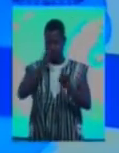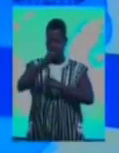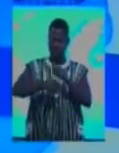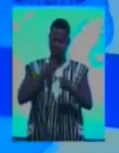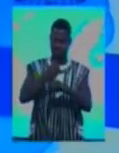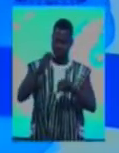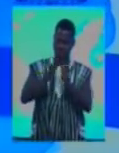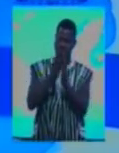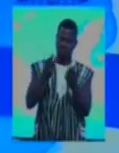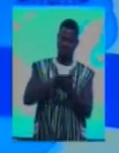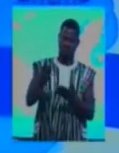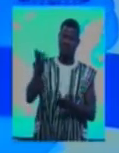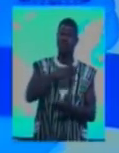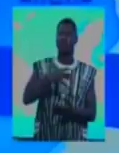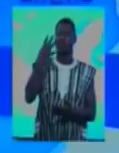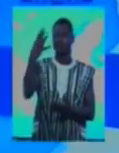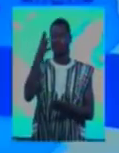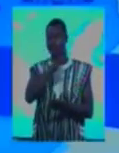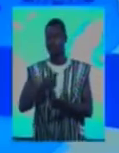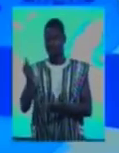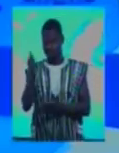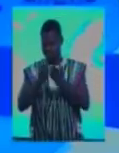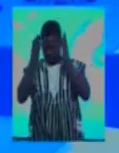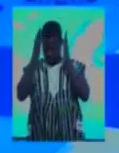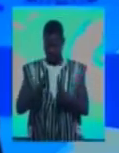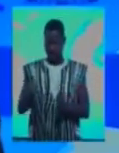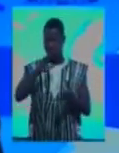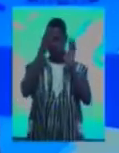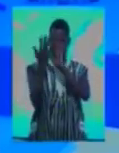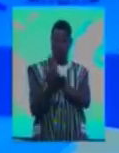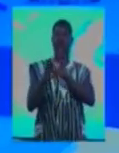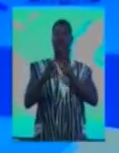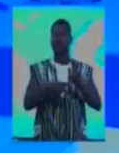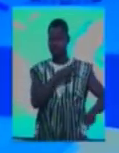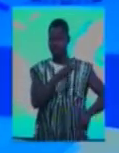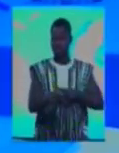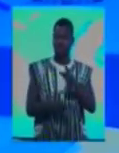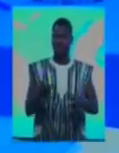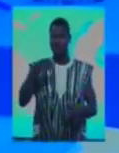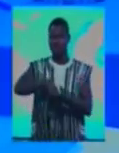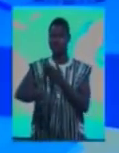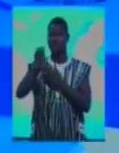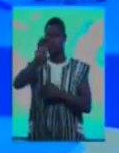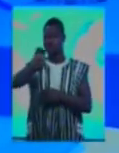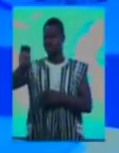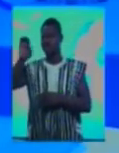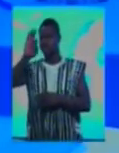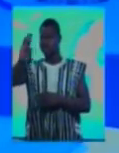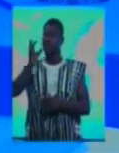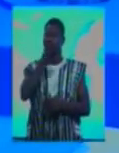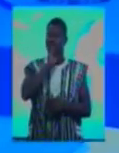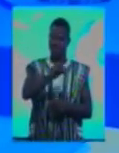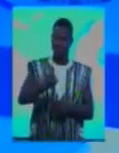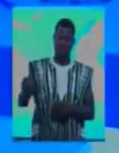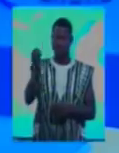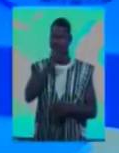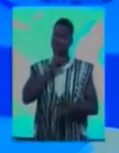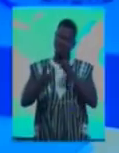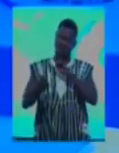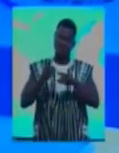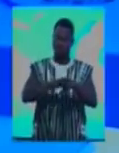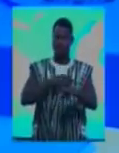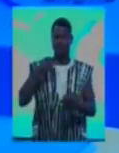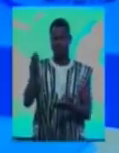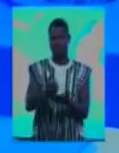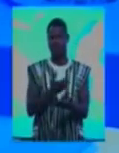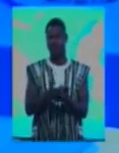auteurs de la littérature africaine étaient face au public à l'Institut français de Ouagadougou. Deux heures de temps durant, elles ont insisté sur leur